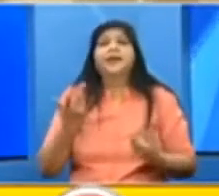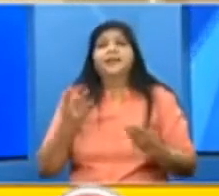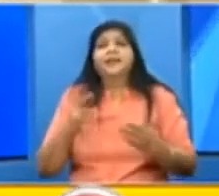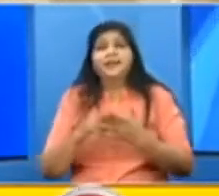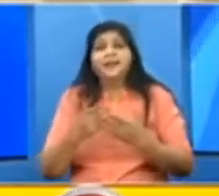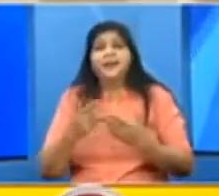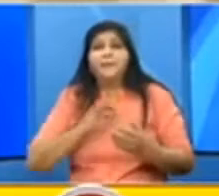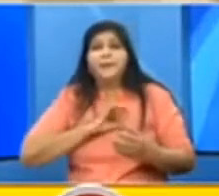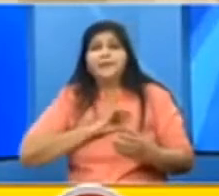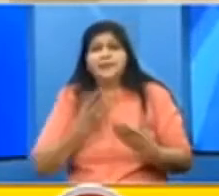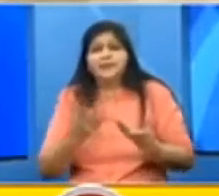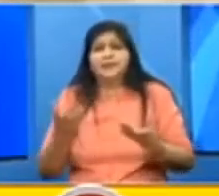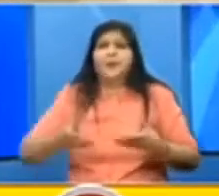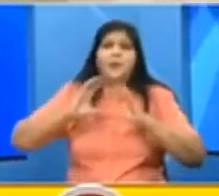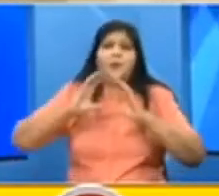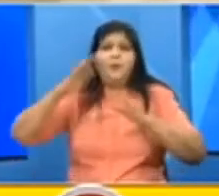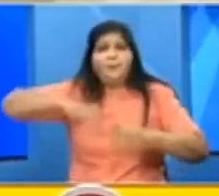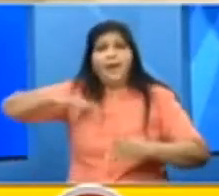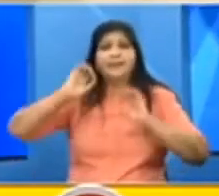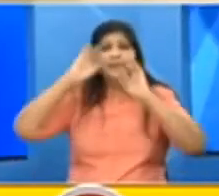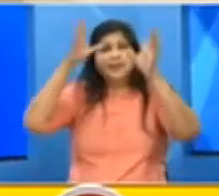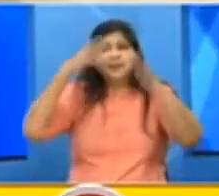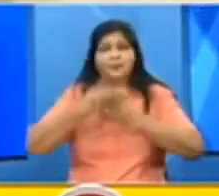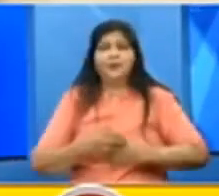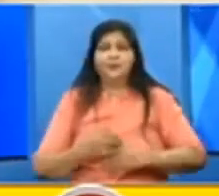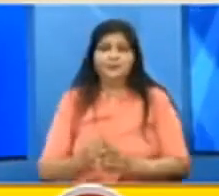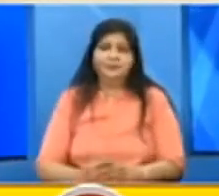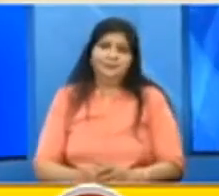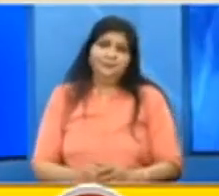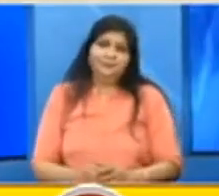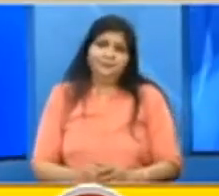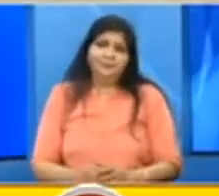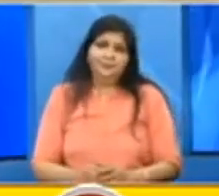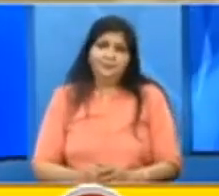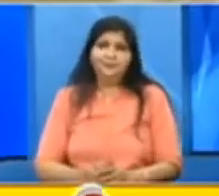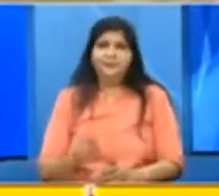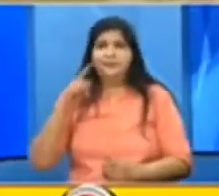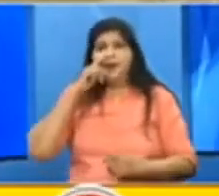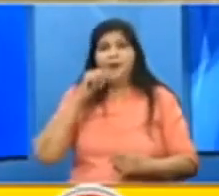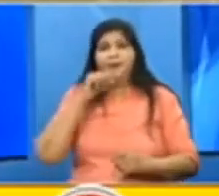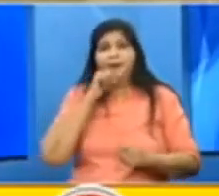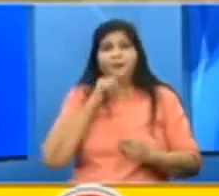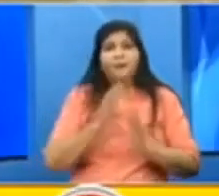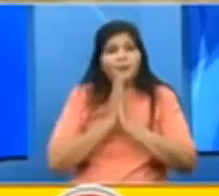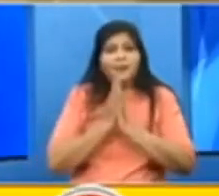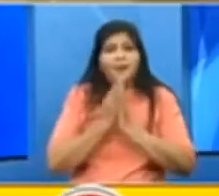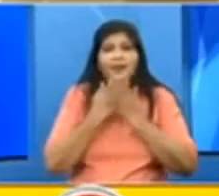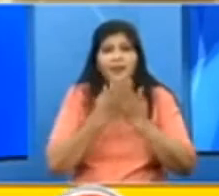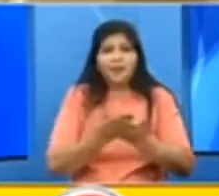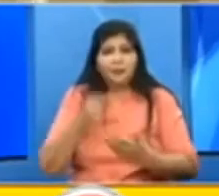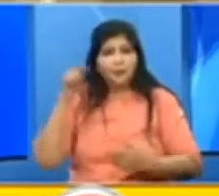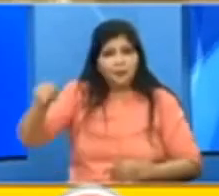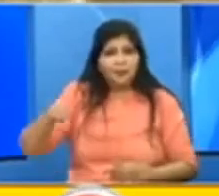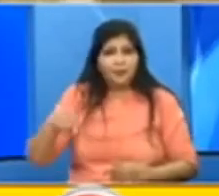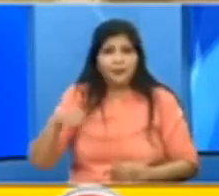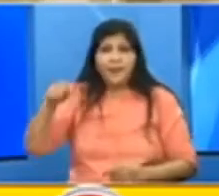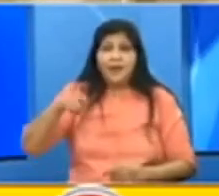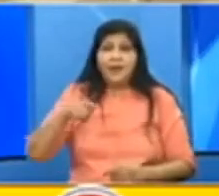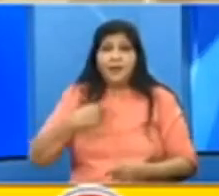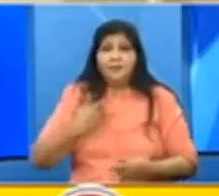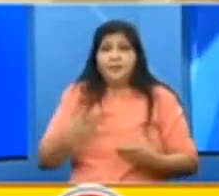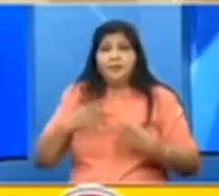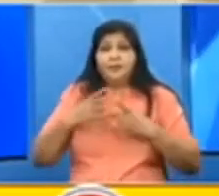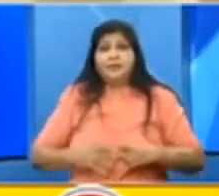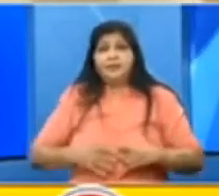खेल लेते हैं। अच्छा अच्छा। चलिए कृतिका जी, आपके माता जी को मेरी तरफ से प्रणाम कहिए। उन्होंने आपको इस प्रकार